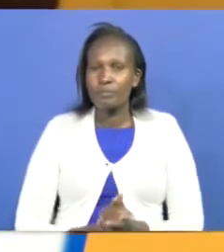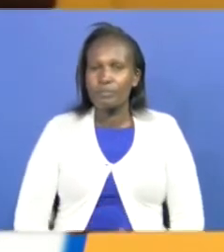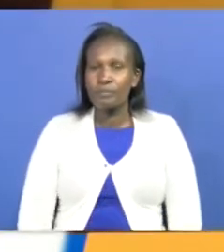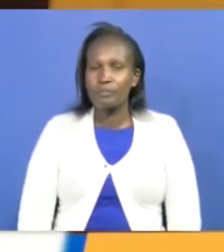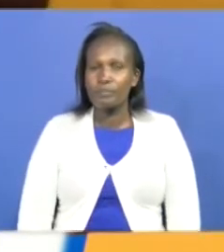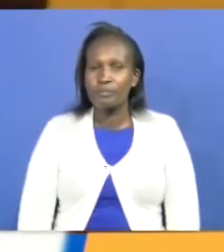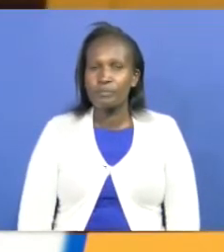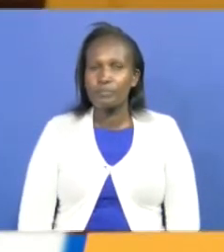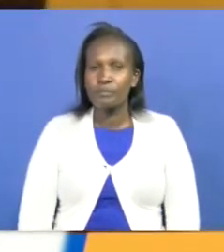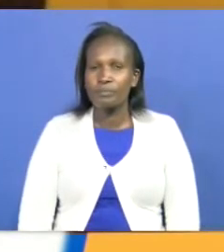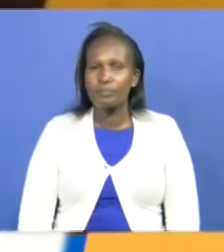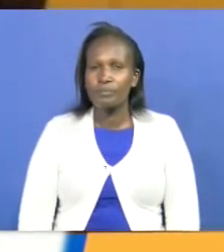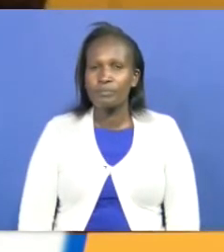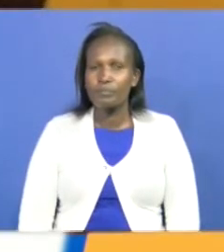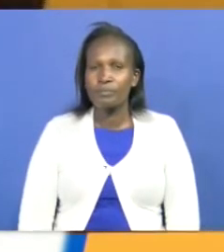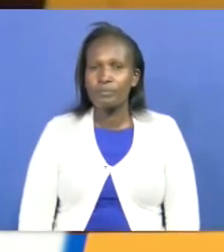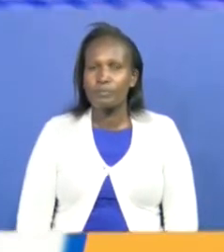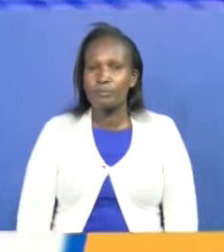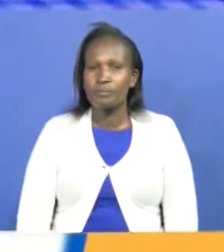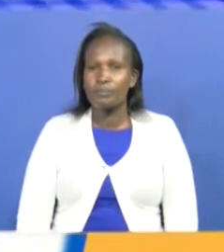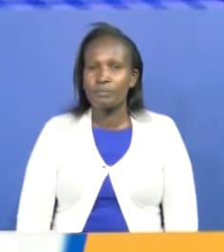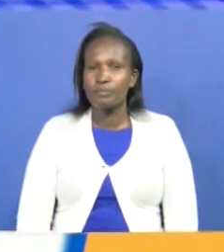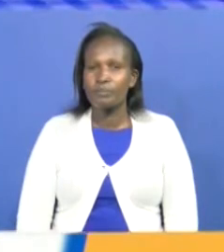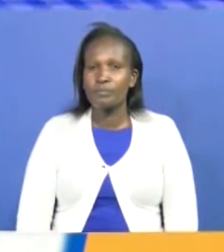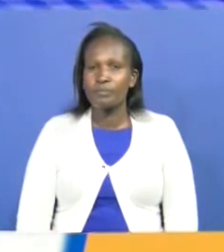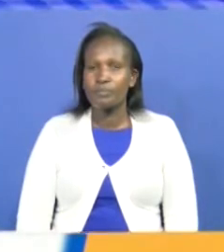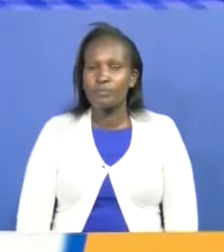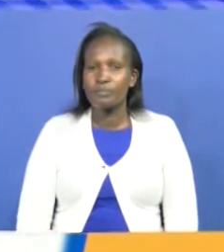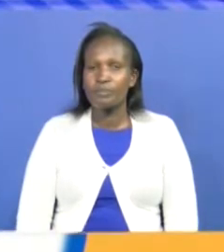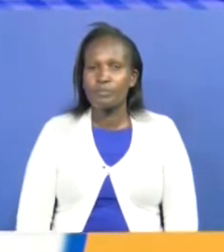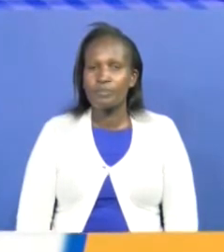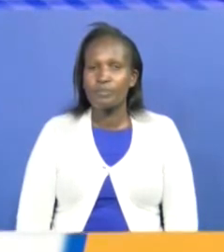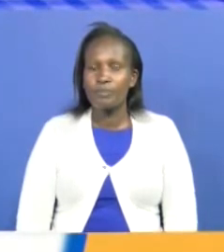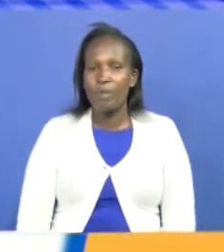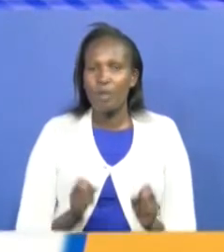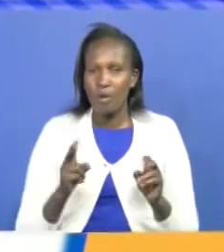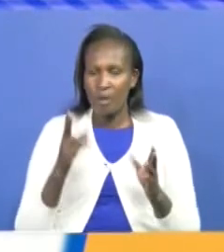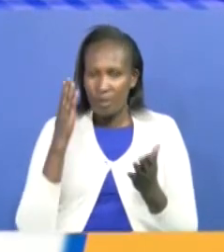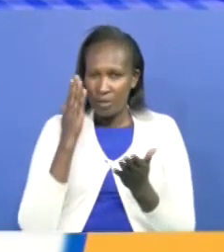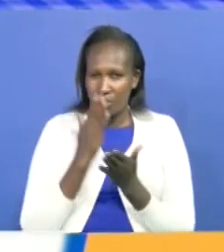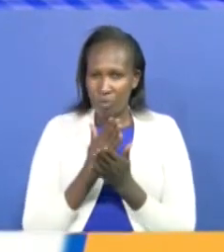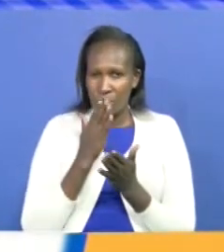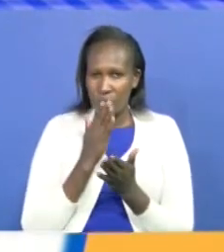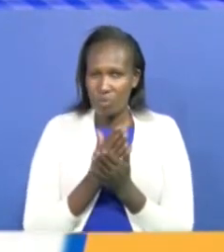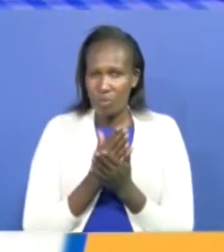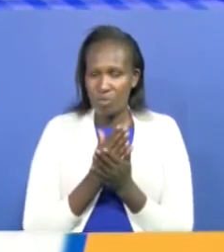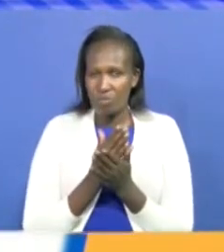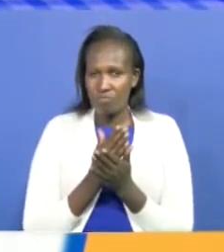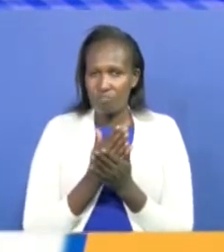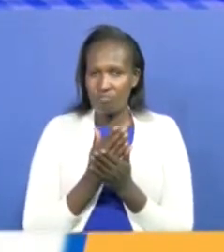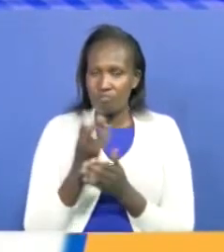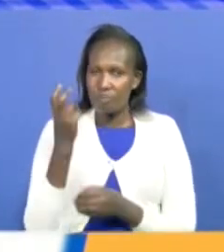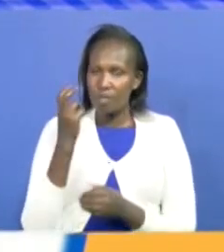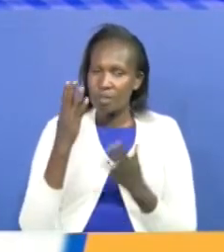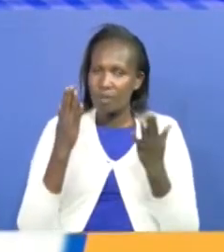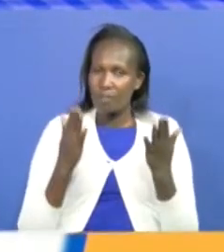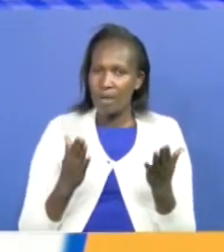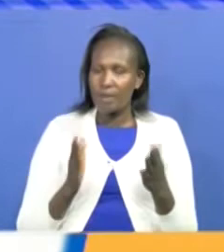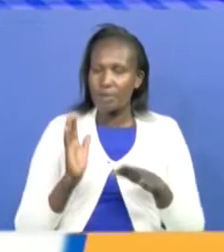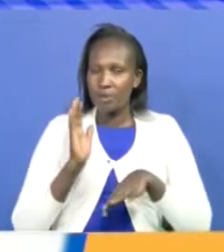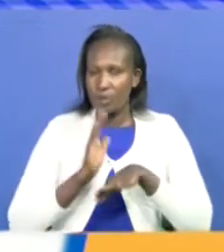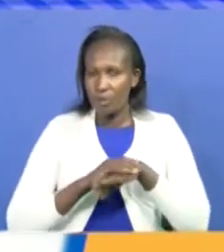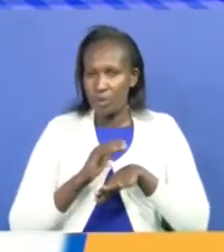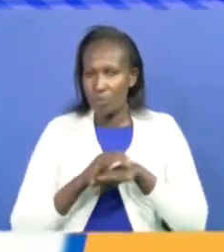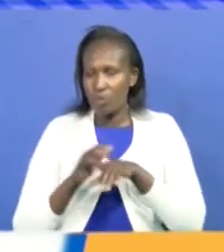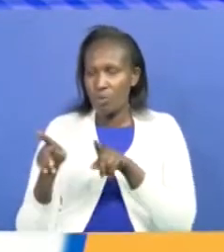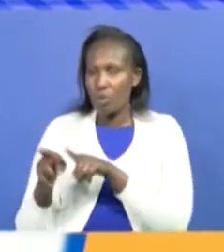kwa maisha yake ya kawaida, tutashukuru na tutasema ni asante. Naam, ni kweli kwamba undugu ni kufana mtazamaji, na ni vizuri vile